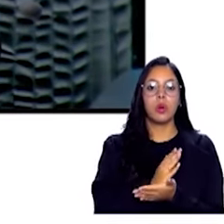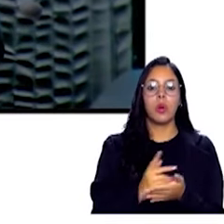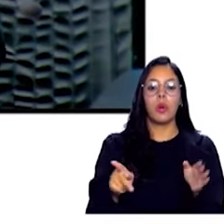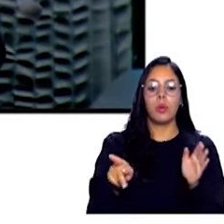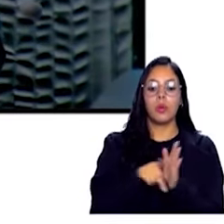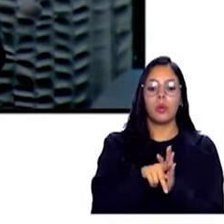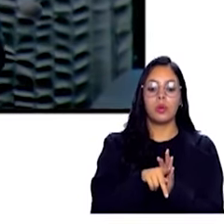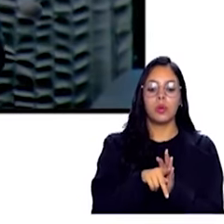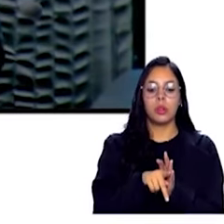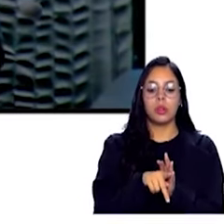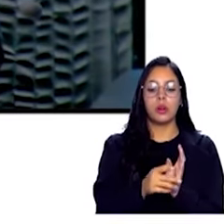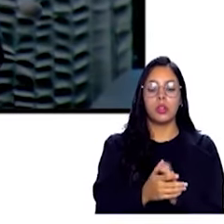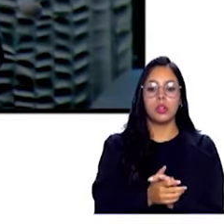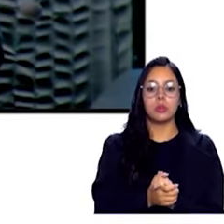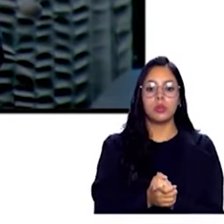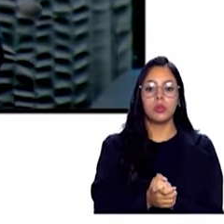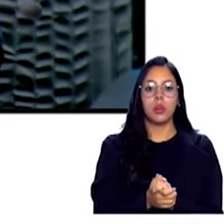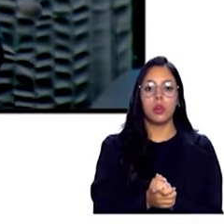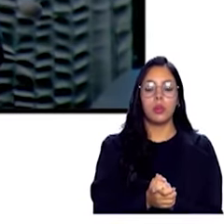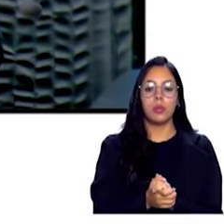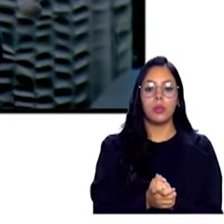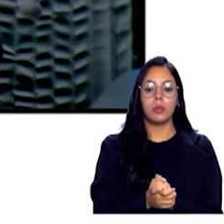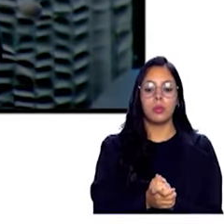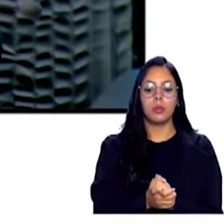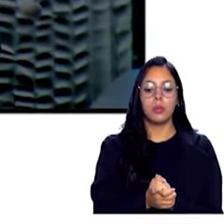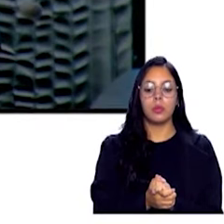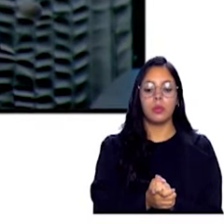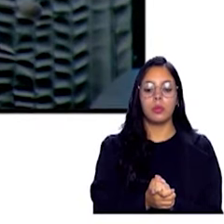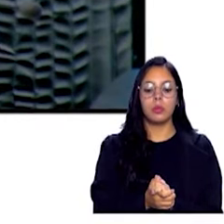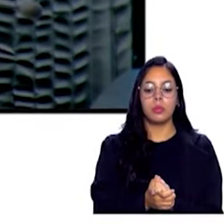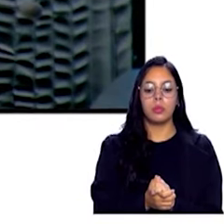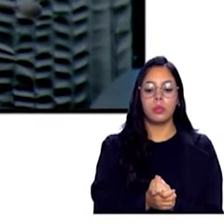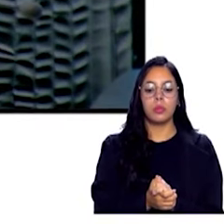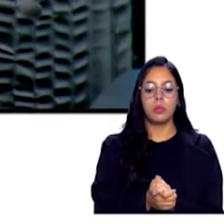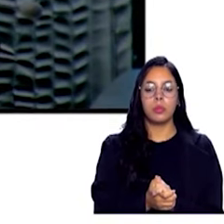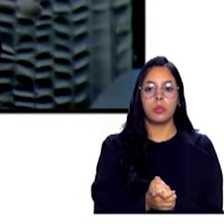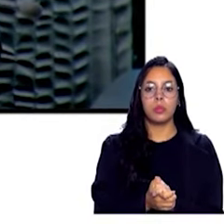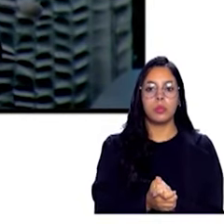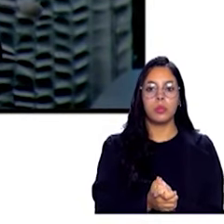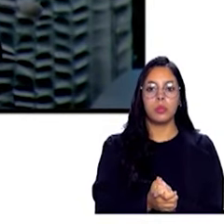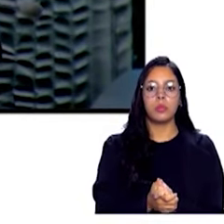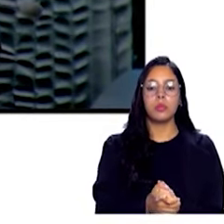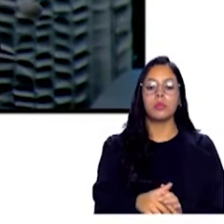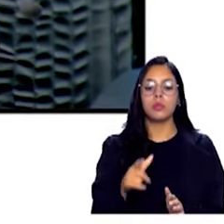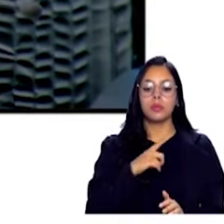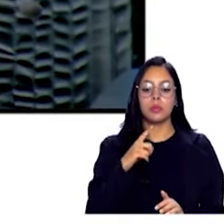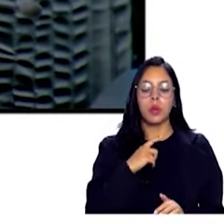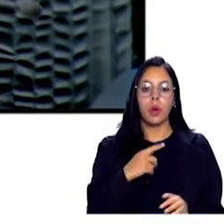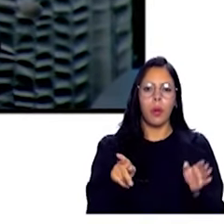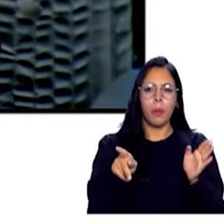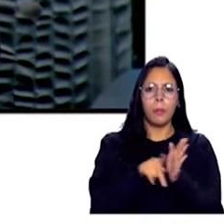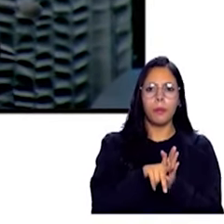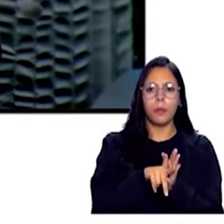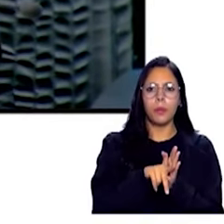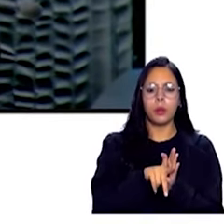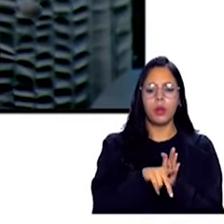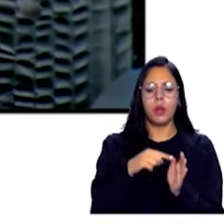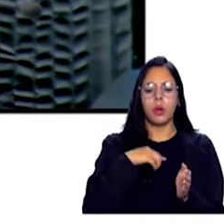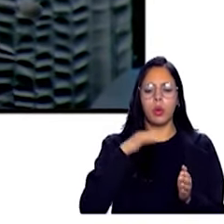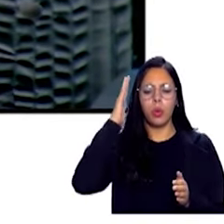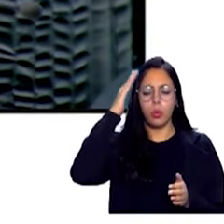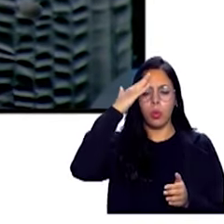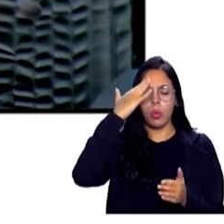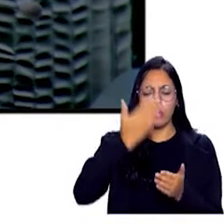Dire Que l'idée essentielle JE crois aujourd'hui de la cour